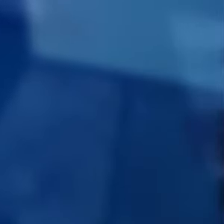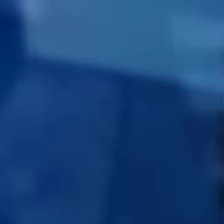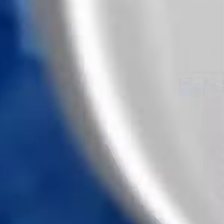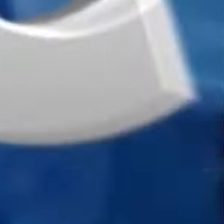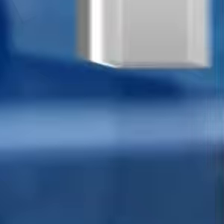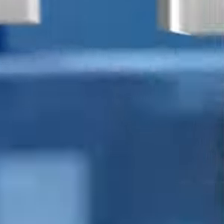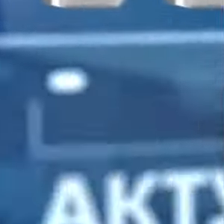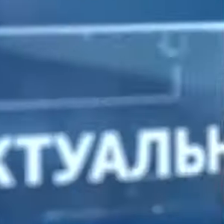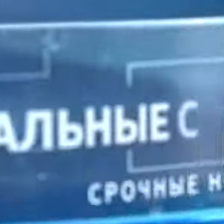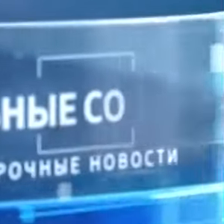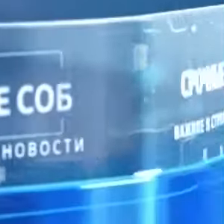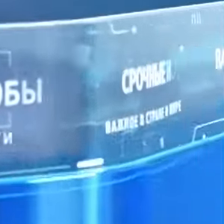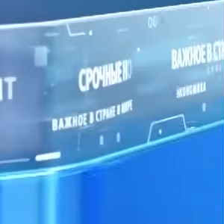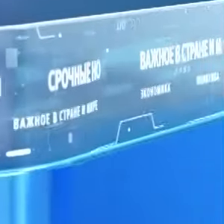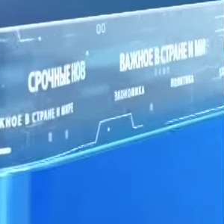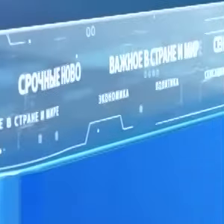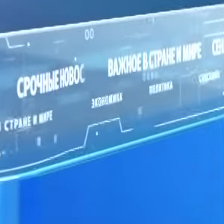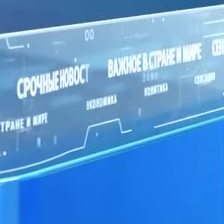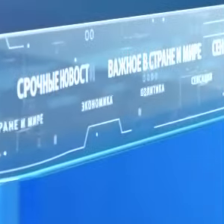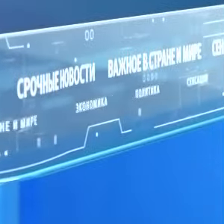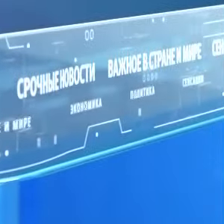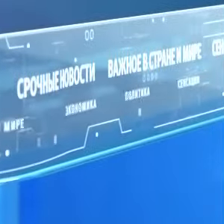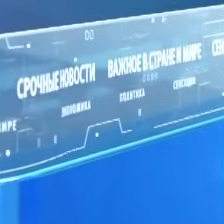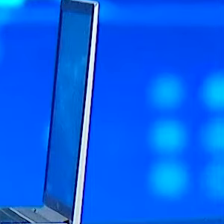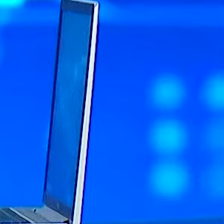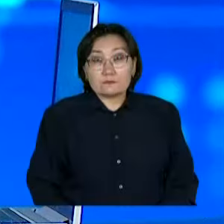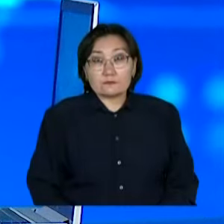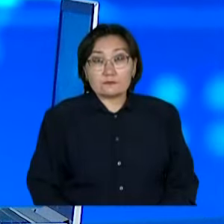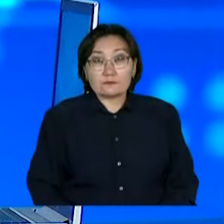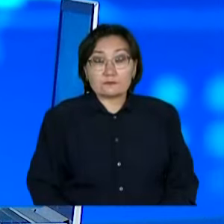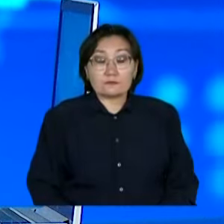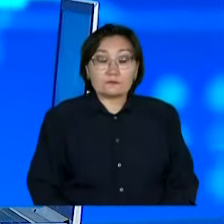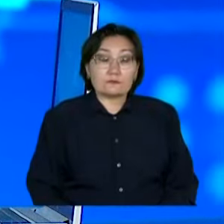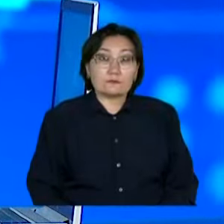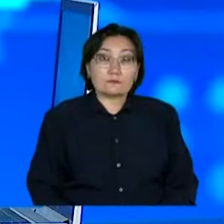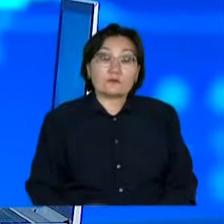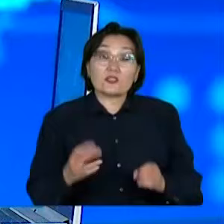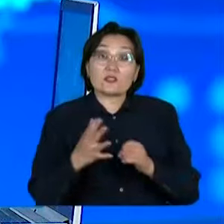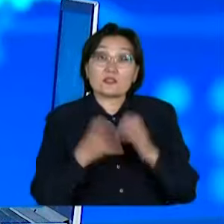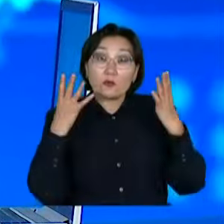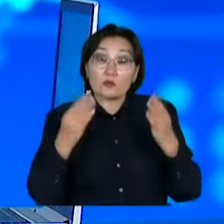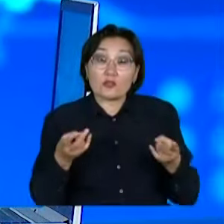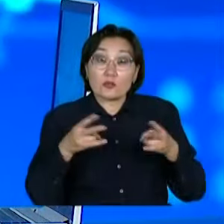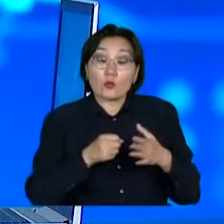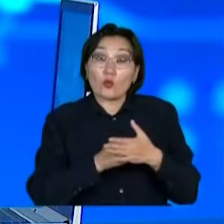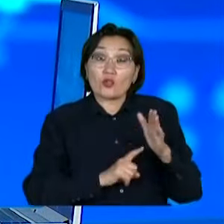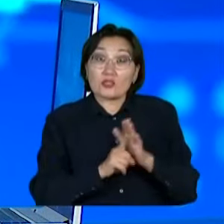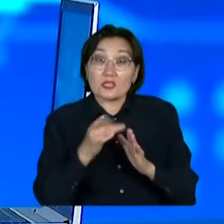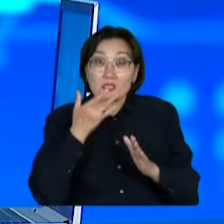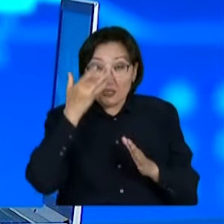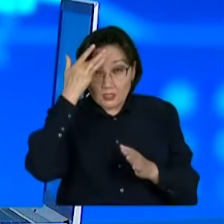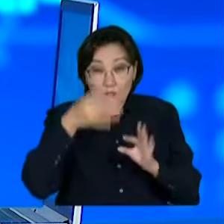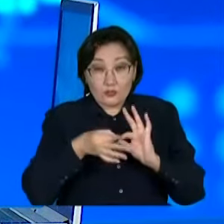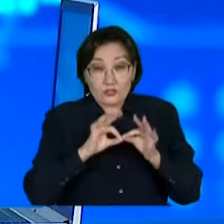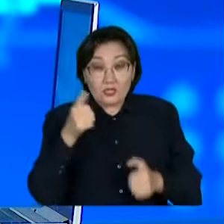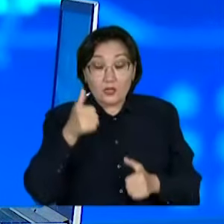Процентов. 15 дней осталось до начала летних Олимпийских